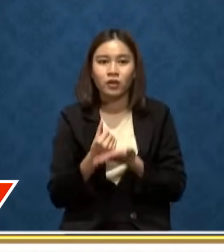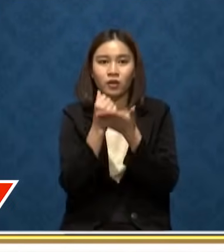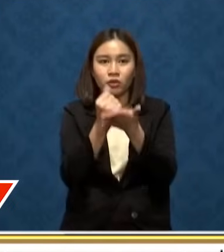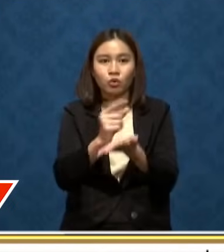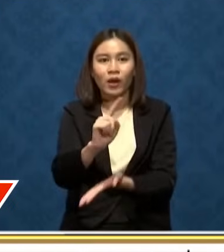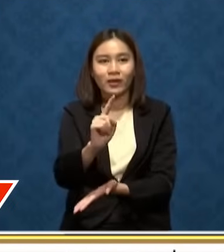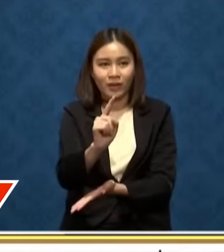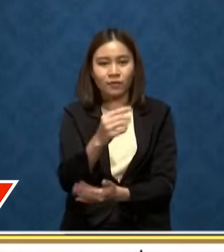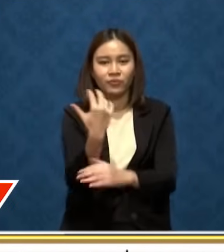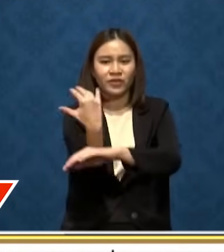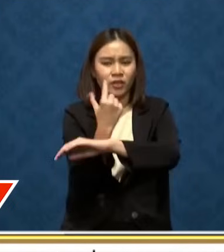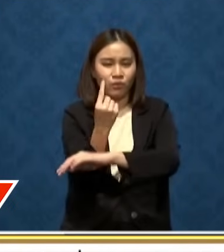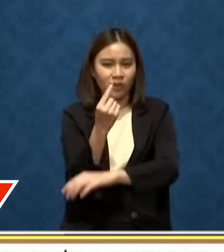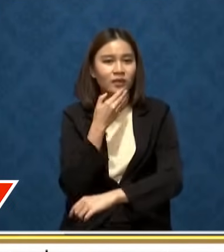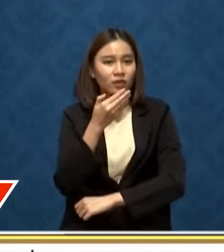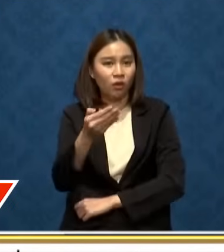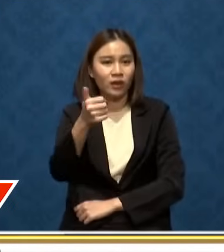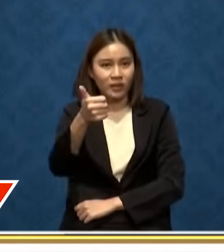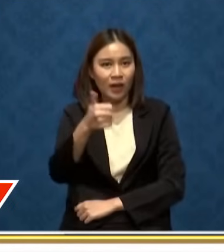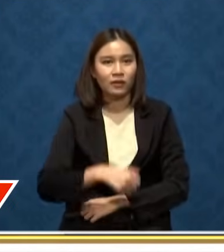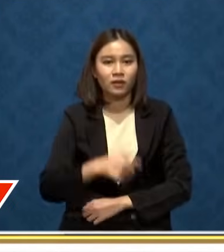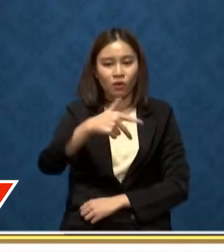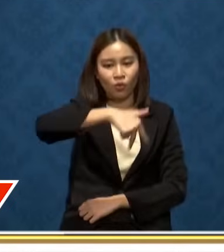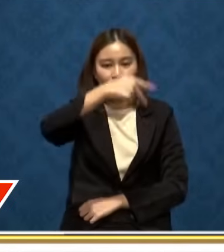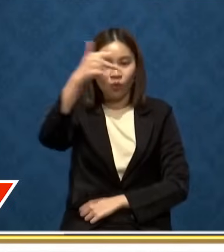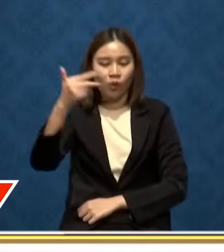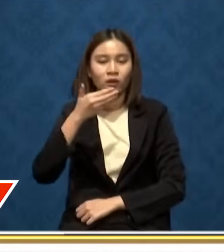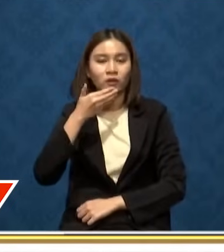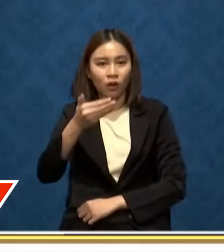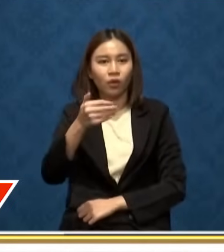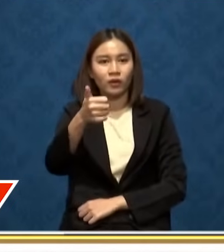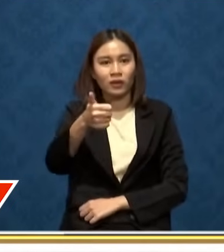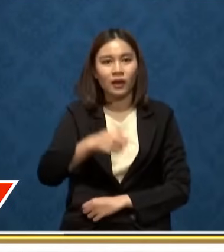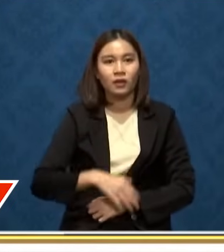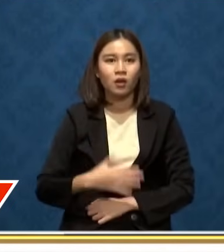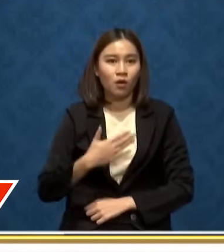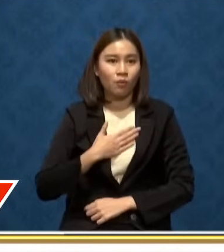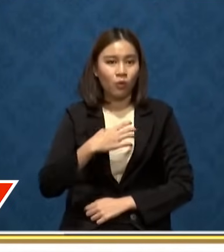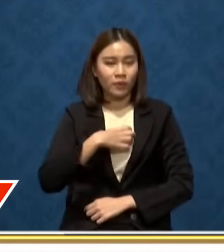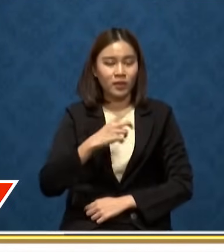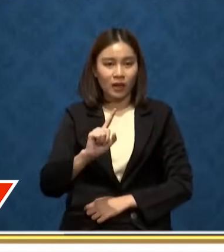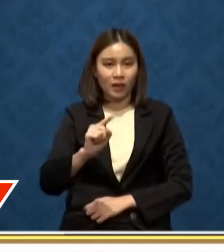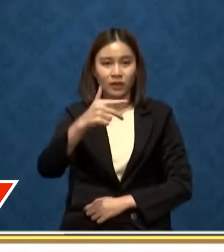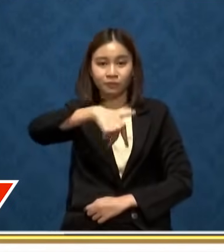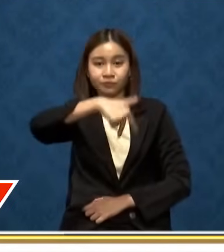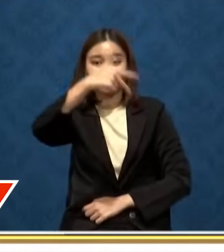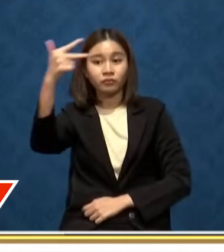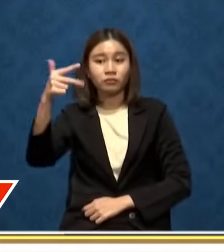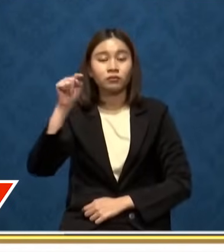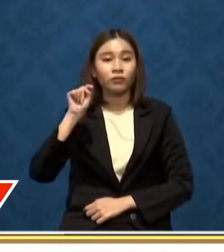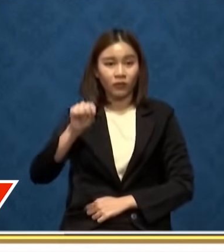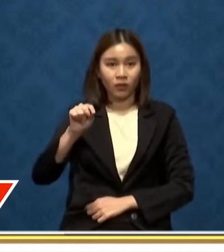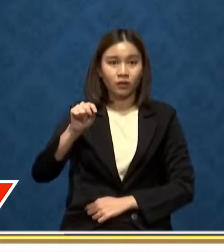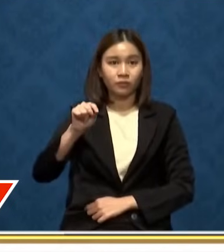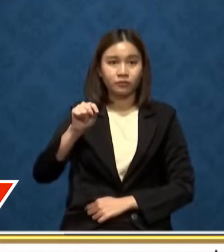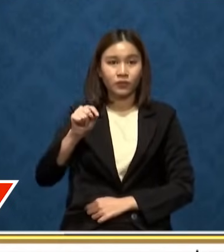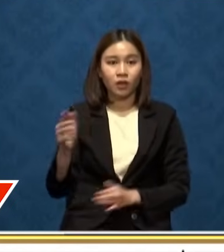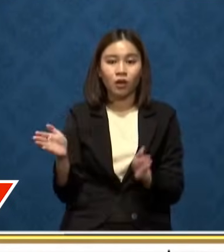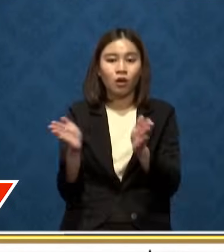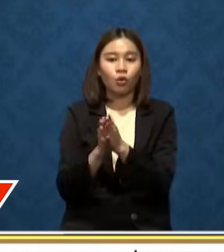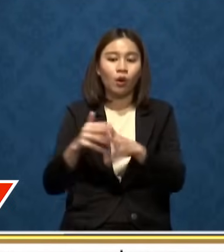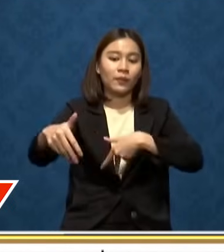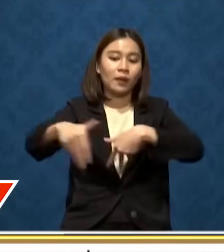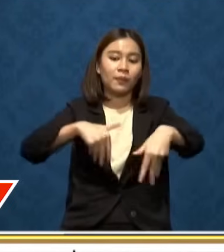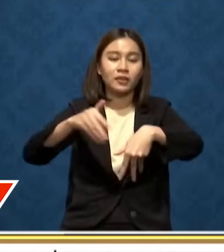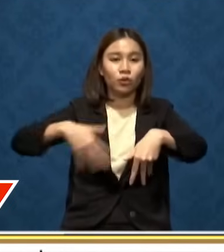ายการนี้อยู่ต่อไปช่วยให้สถานีนี้อยู่ต่อไปผมอยากจะให้สถานีนี้อยู่กับพี่น้องประชาช